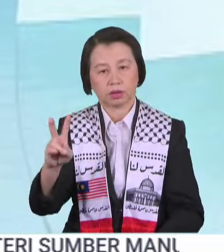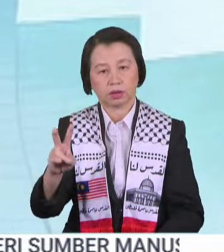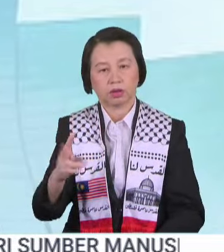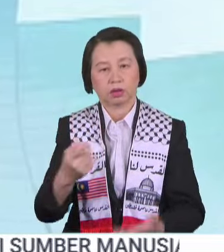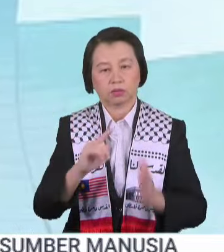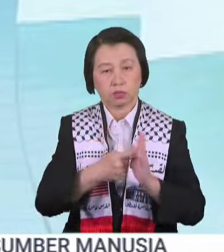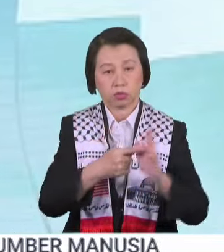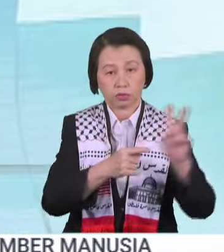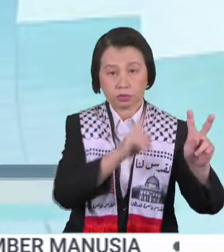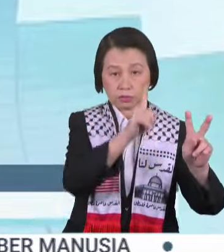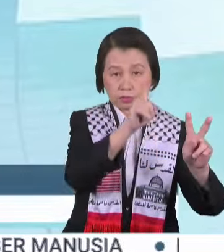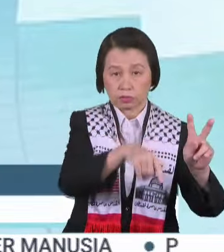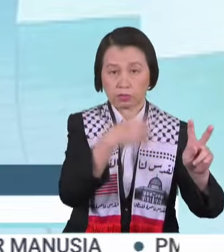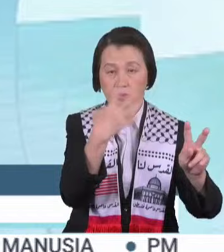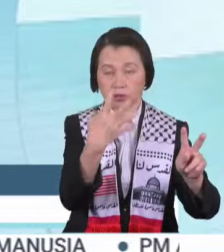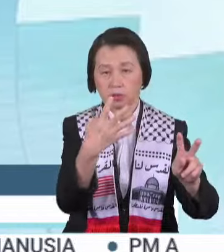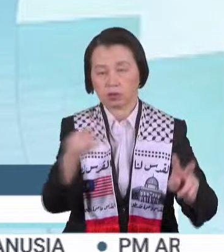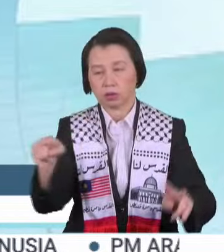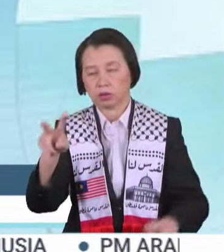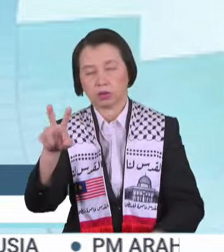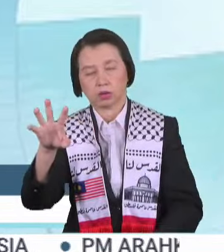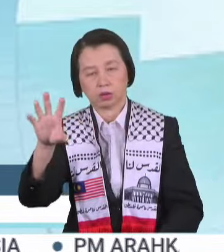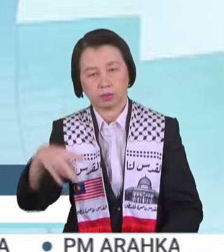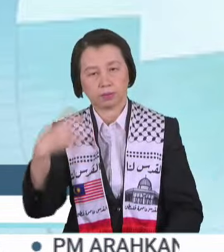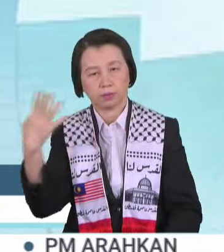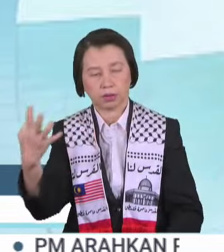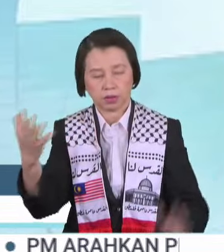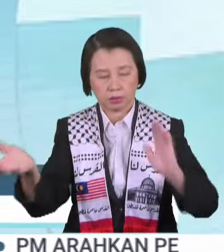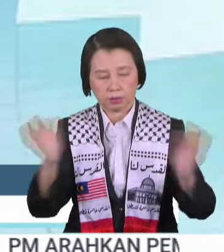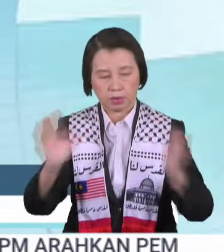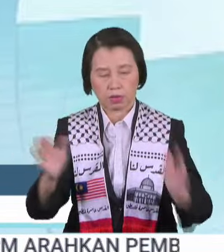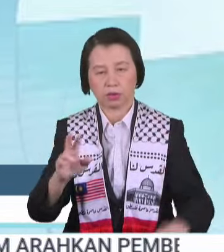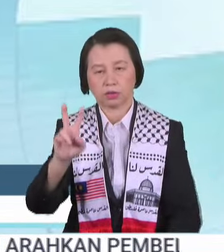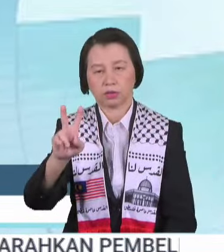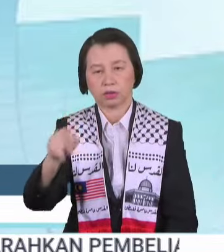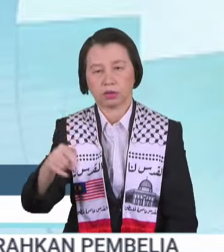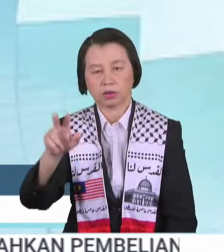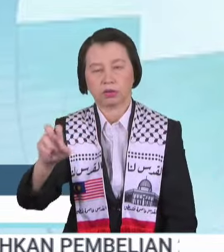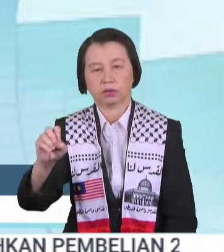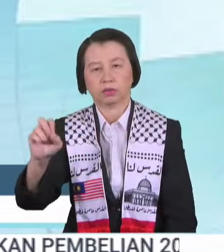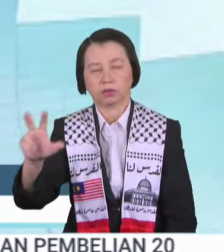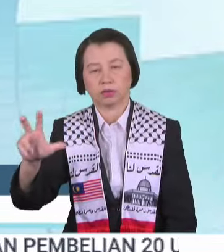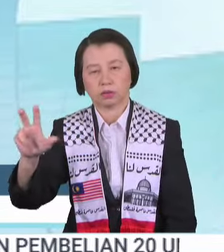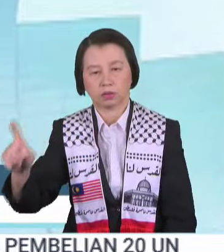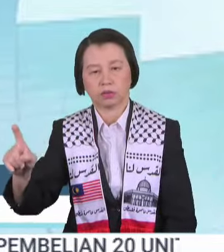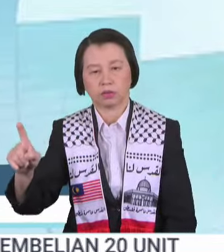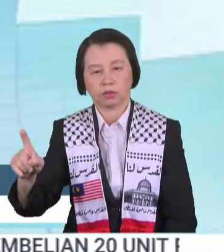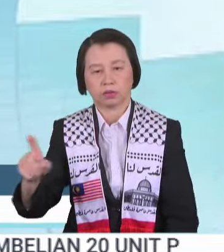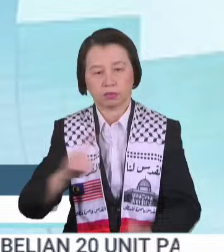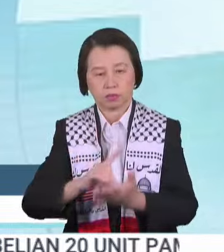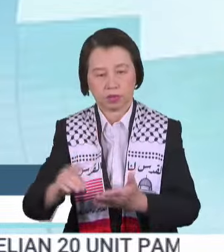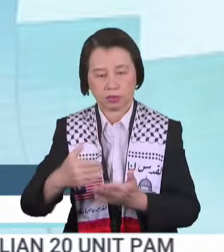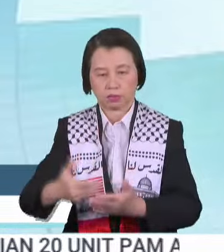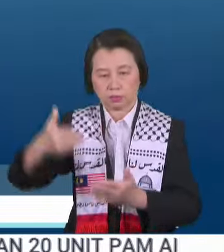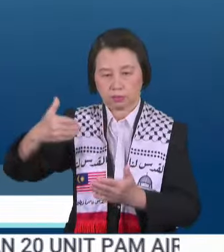Bermula dari 21 April hingga 27 April lepas berbanding 2,321 kes pada minggu sebelumnya.